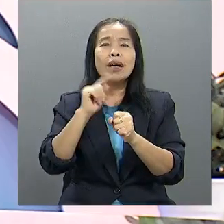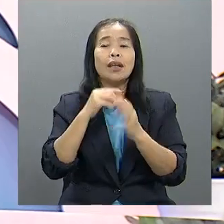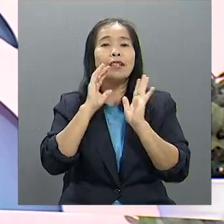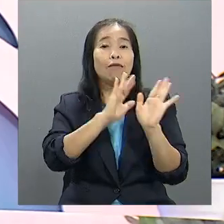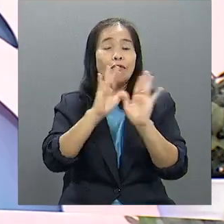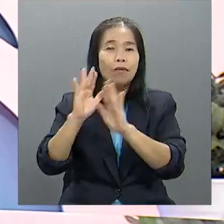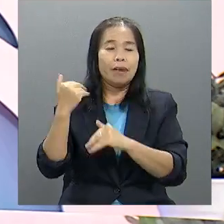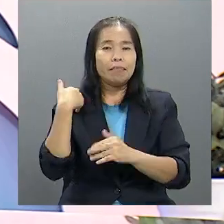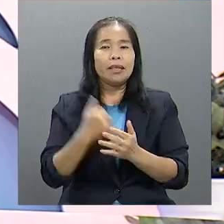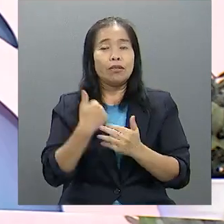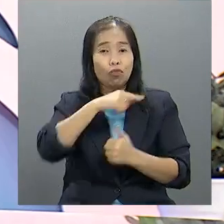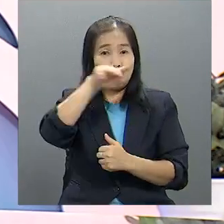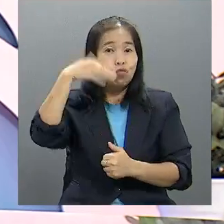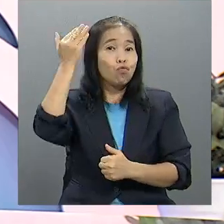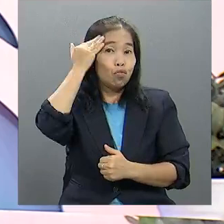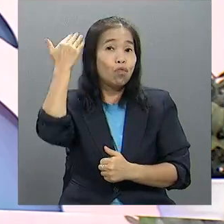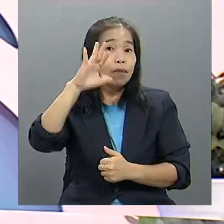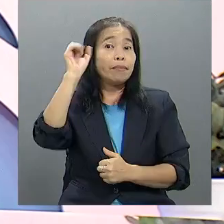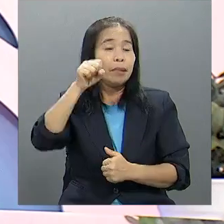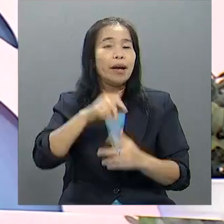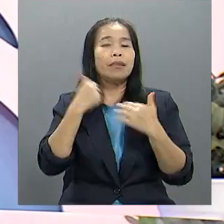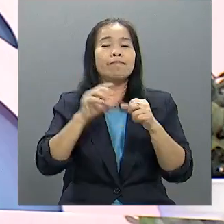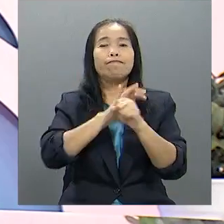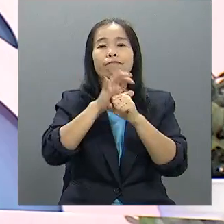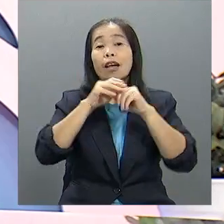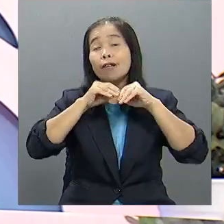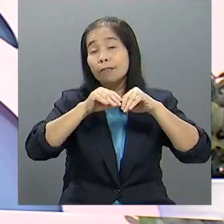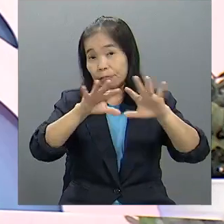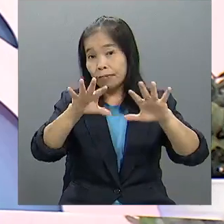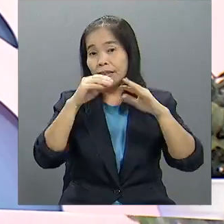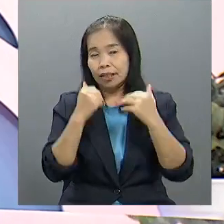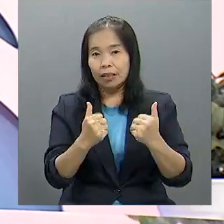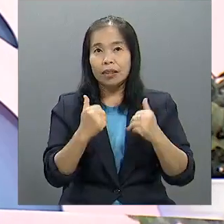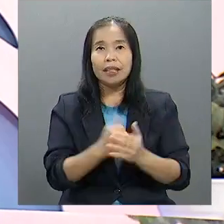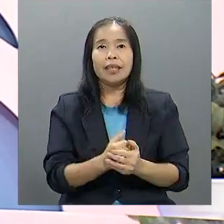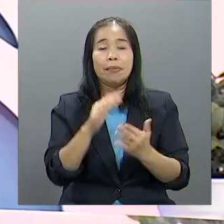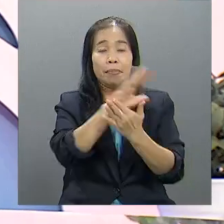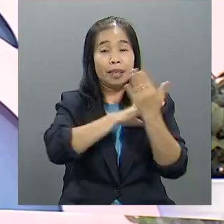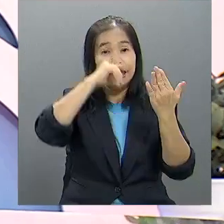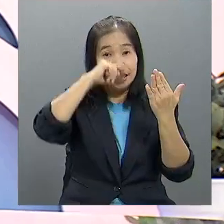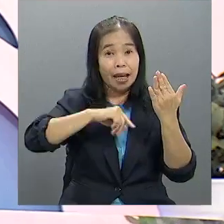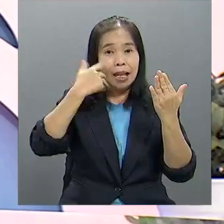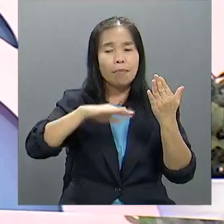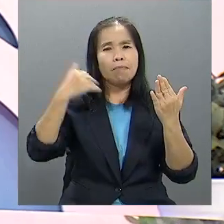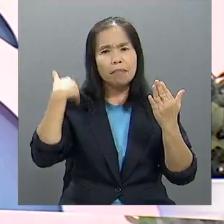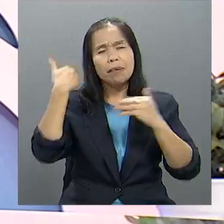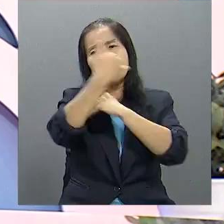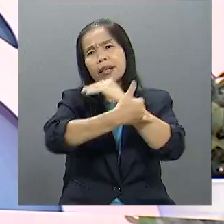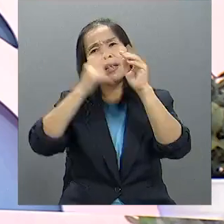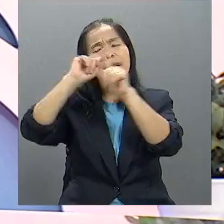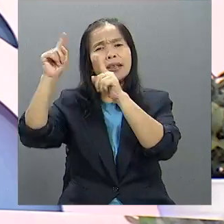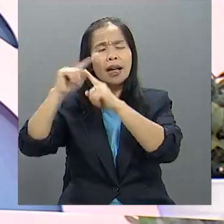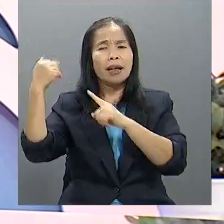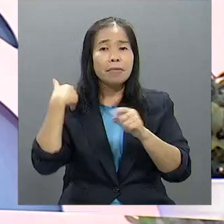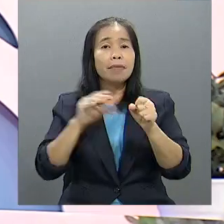ทราบกันดีว่าตอนนี้เนี่ยการแพร่ระบาดของโควิด-19นอกเหนือจากประเทศไทยเนี่ยนะคะก็ยังคงมีตัวเลขที่สูงขึ้นเรื่อยๆนะคะ